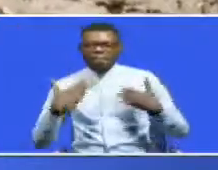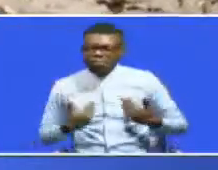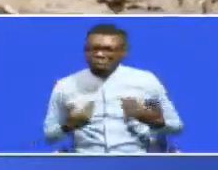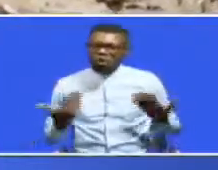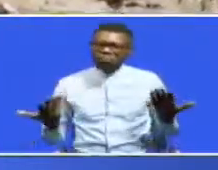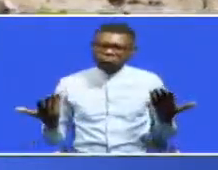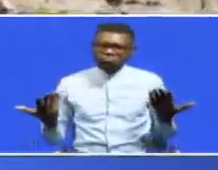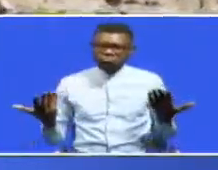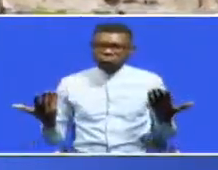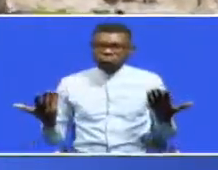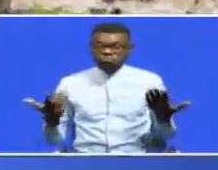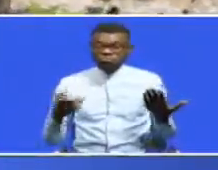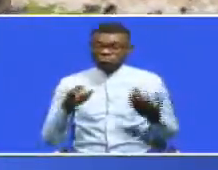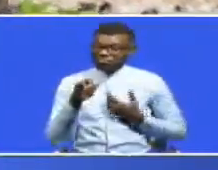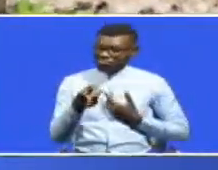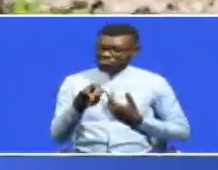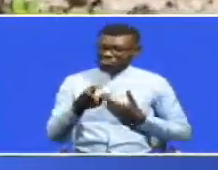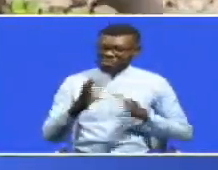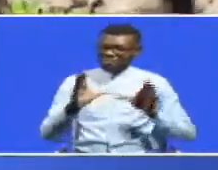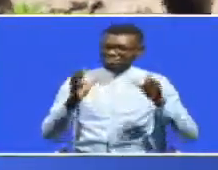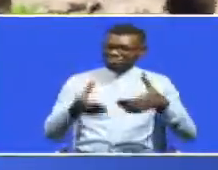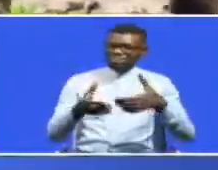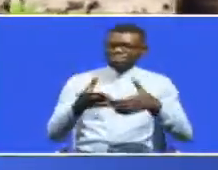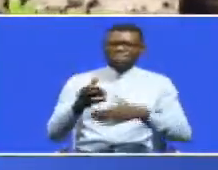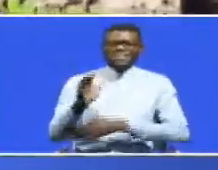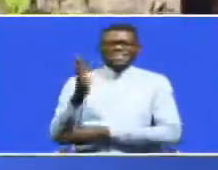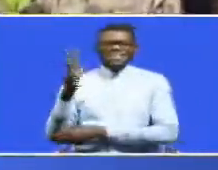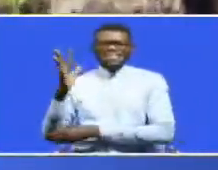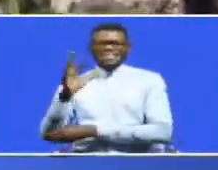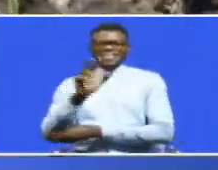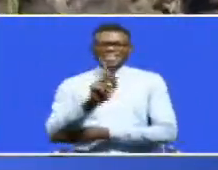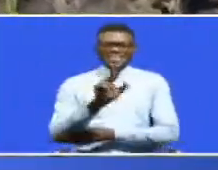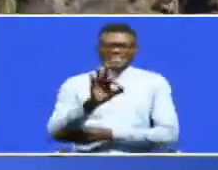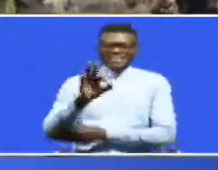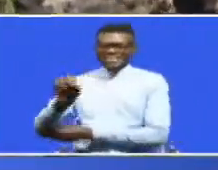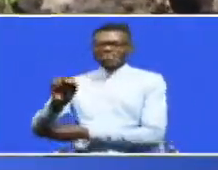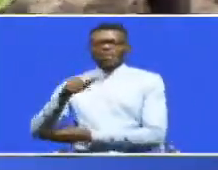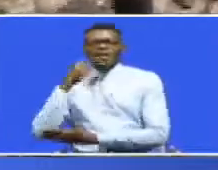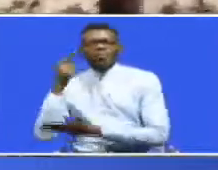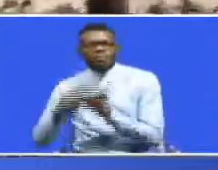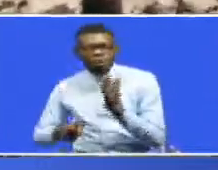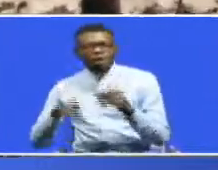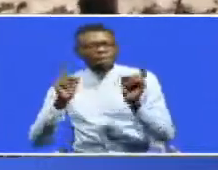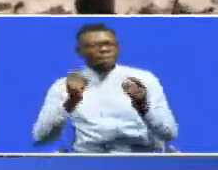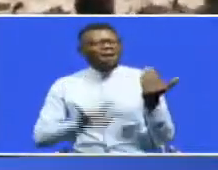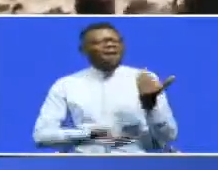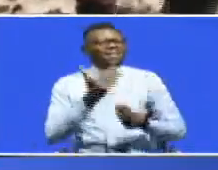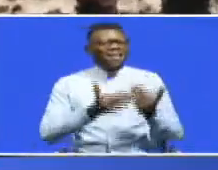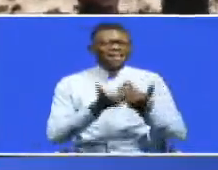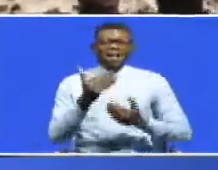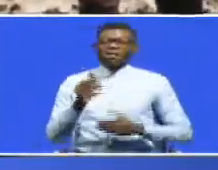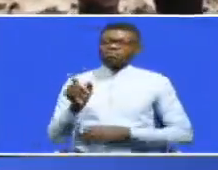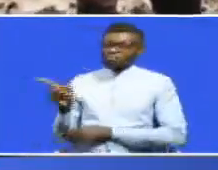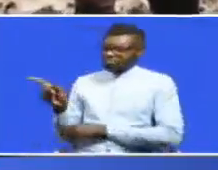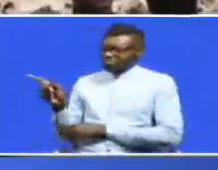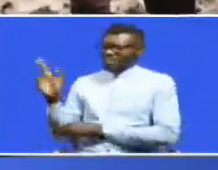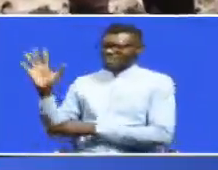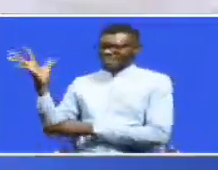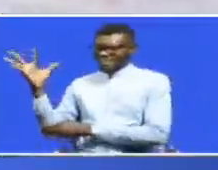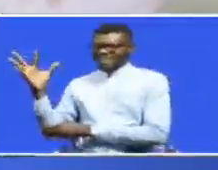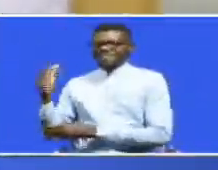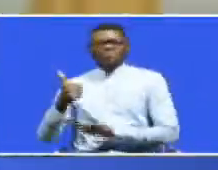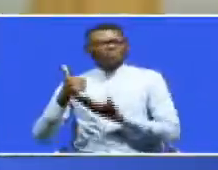utaratibu. Mamlaka inayosimamia misitu nchini KFS inasema kuna haja ya kuhifadhi mikoko ili kunawiri